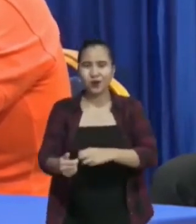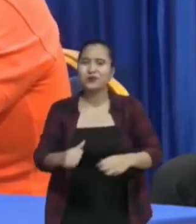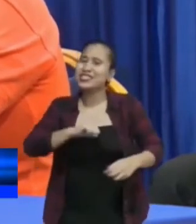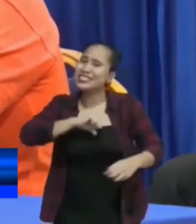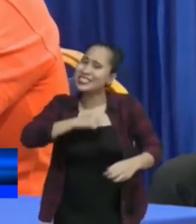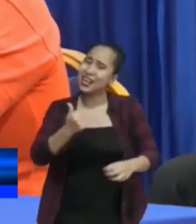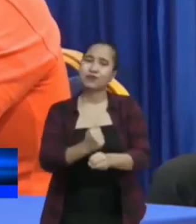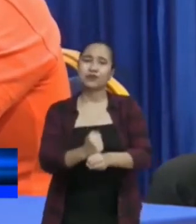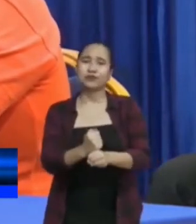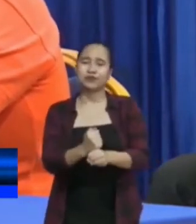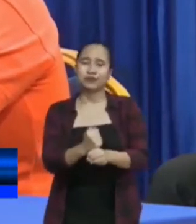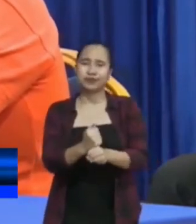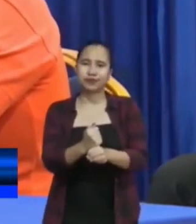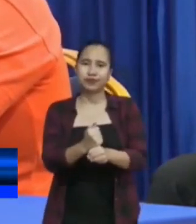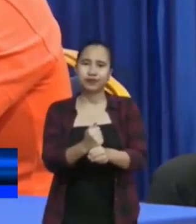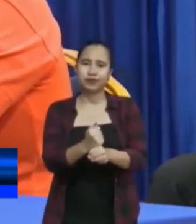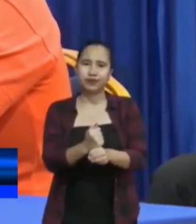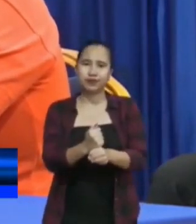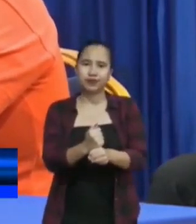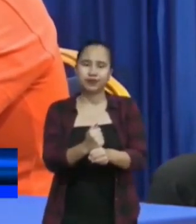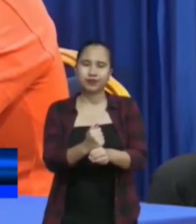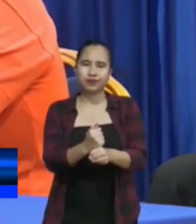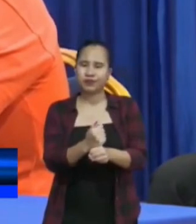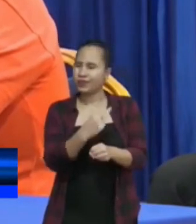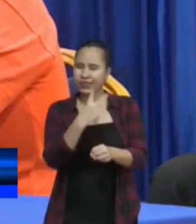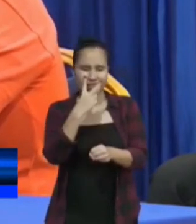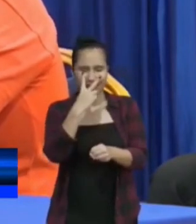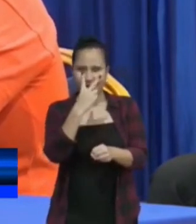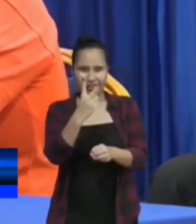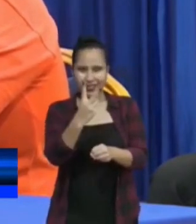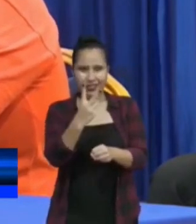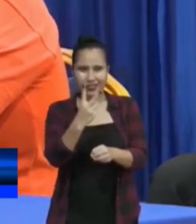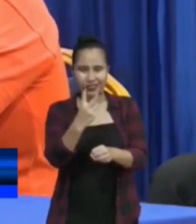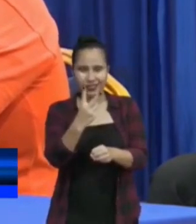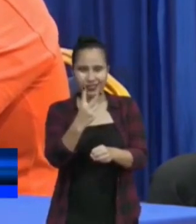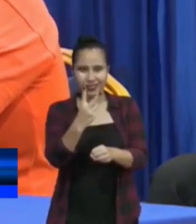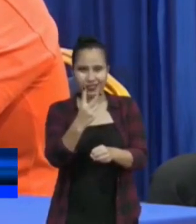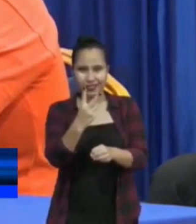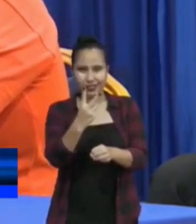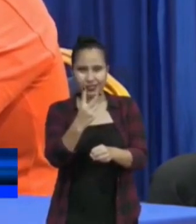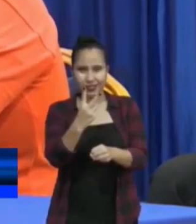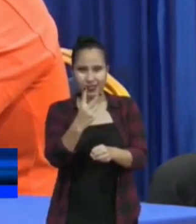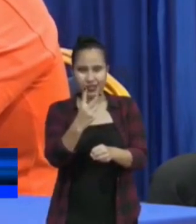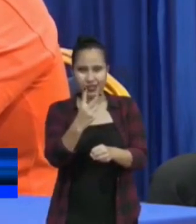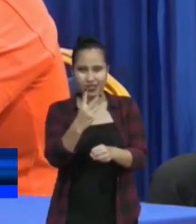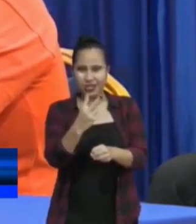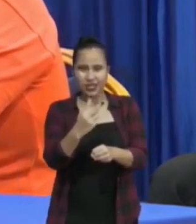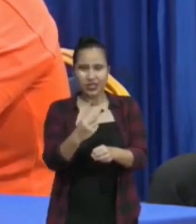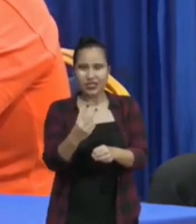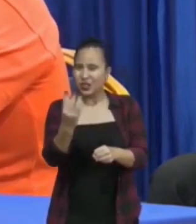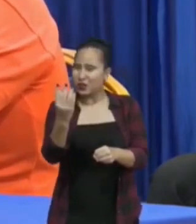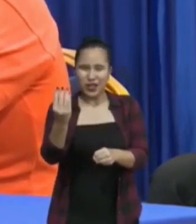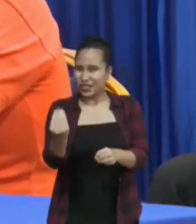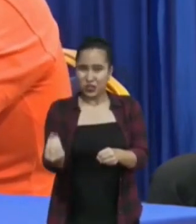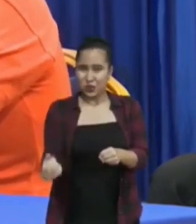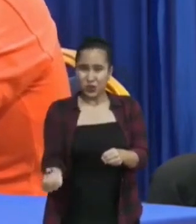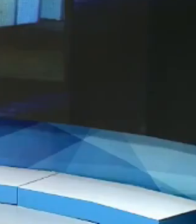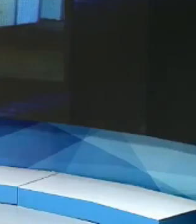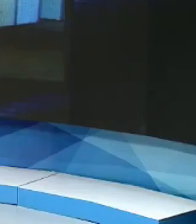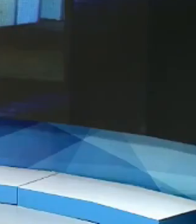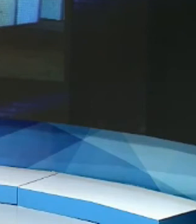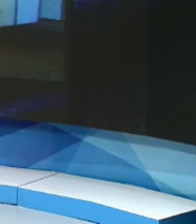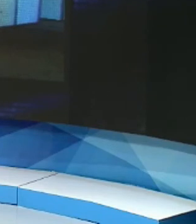we hopen dus het moet niet lijken alsof we dus niet de mensen willen verzorgen, maar we kunnen zo niet blijven